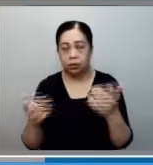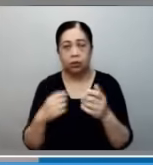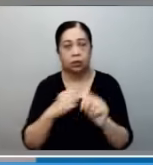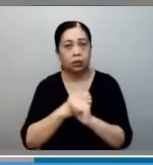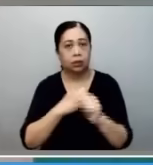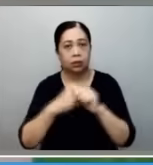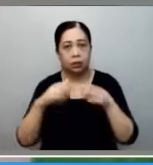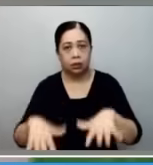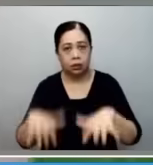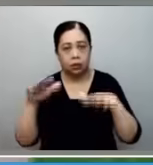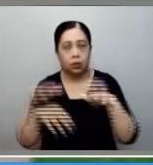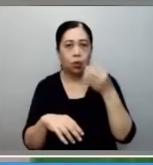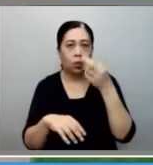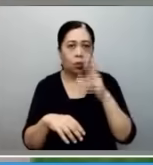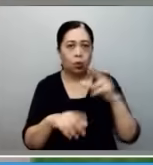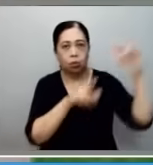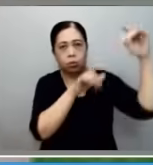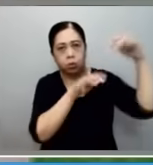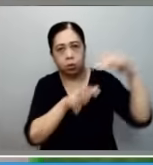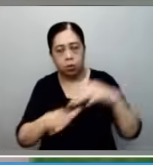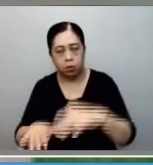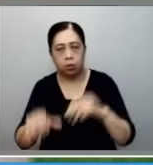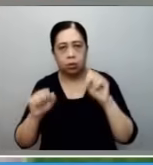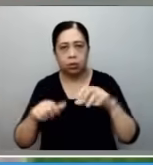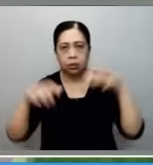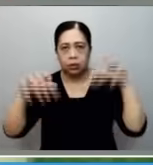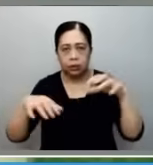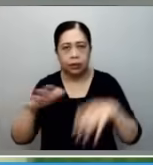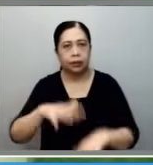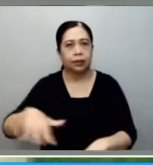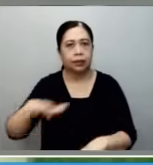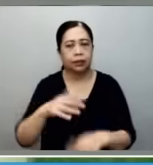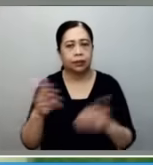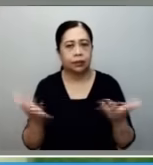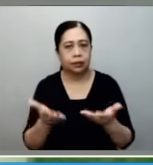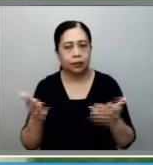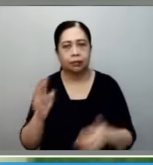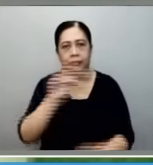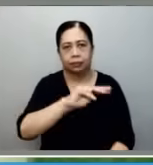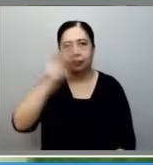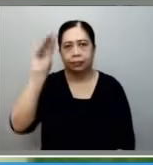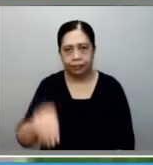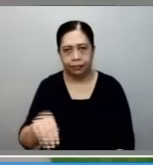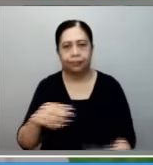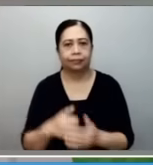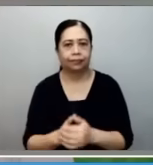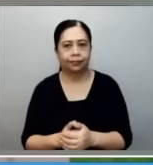o landslide. Posible rin muli ang ulan ngayong araw dito nga yan sa Metro Manila.